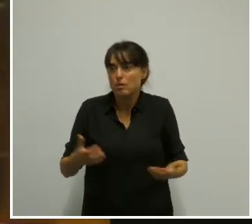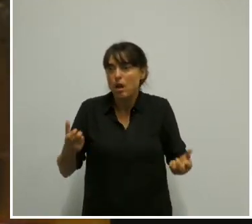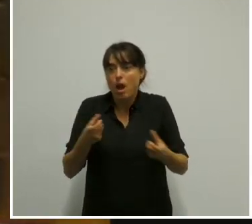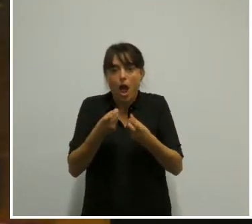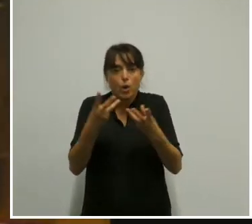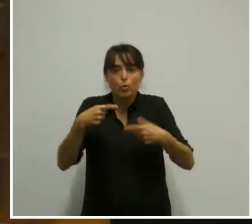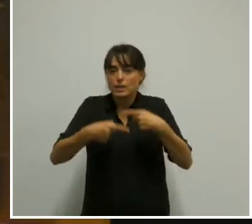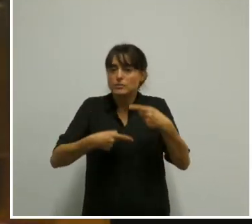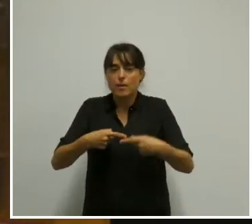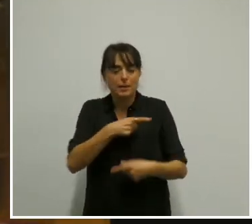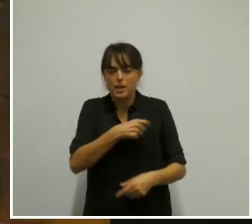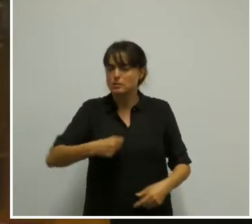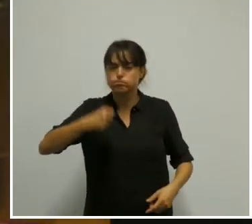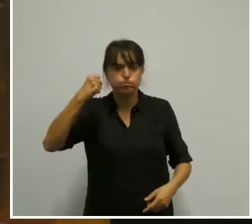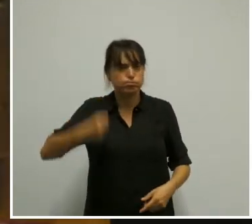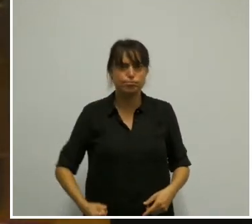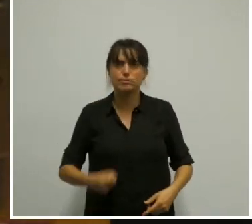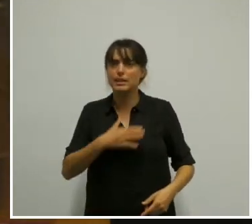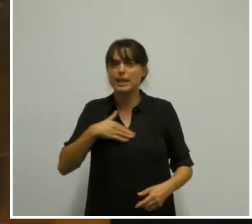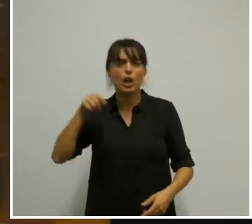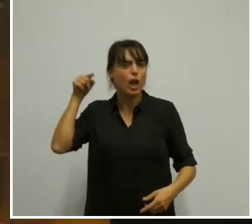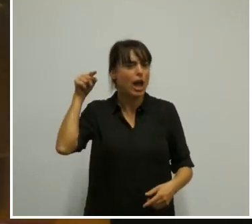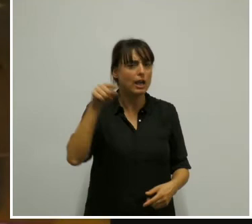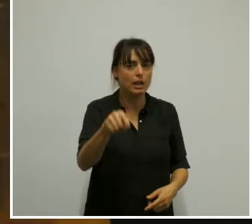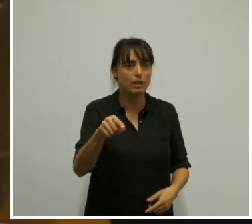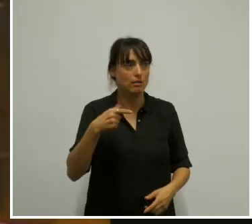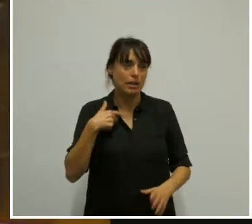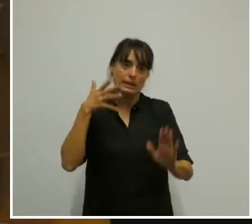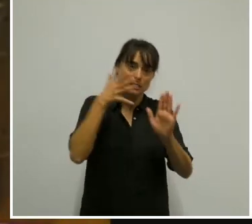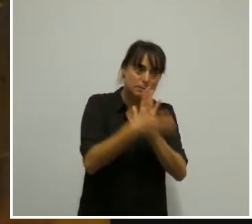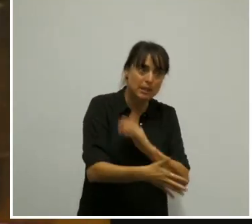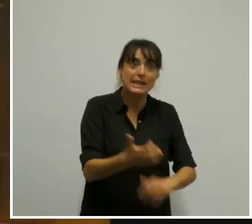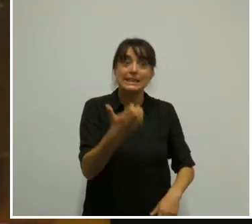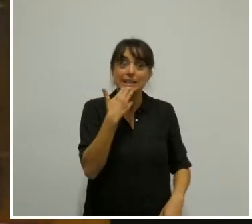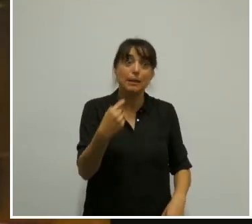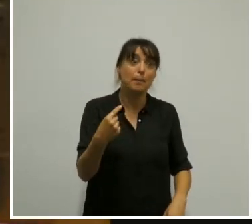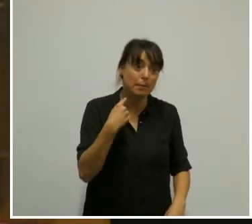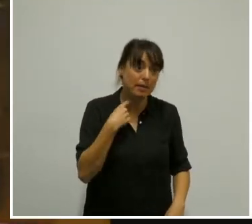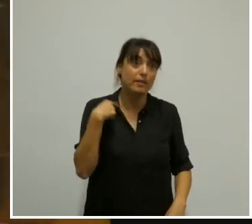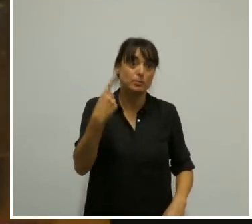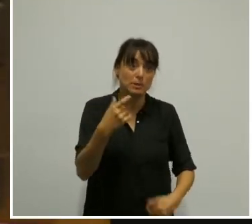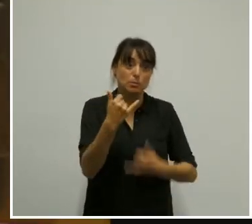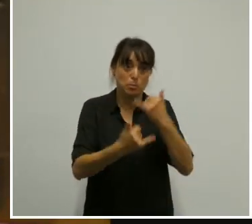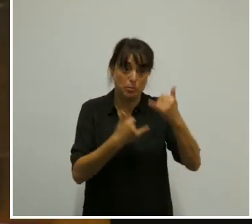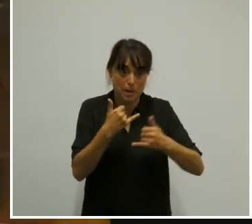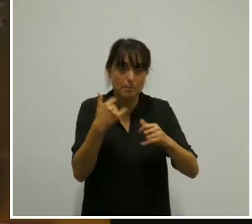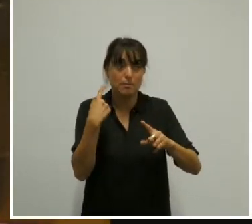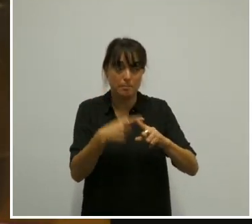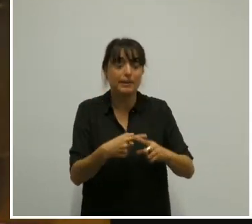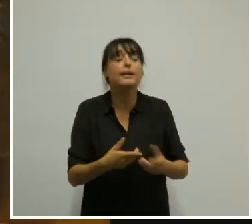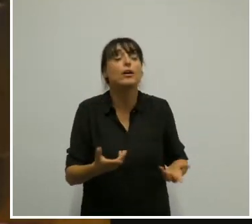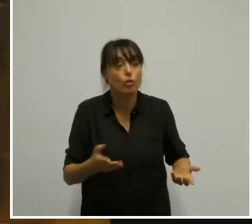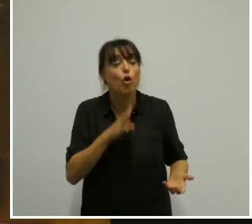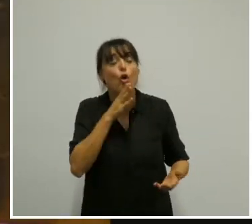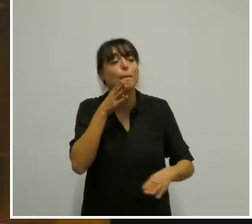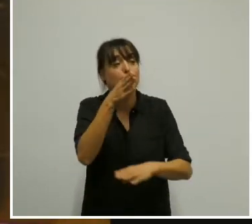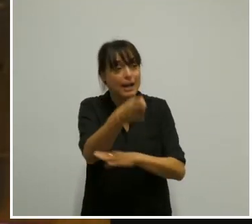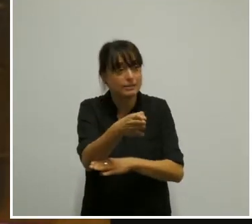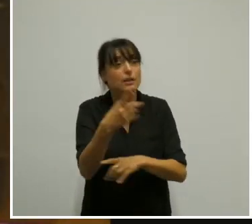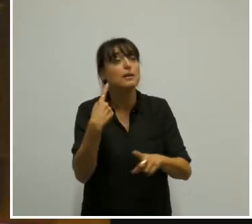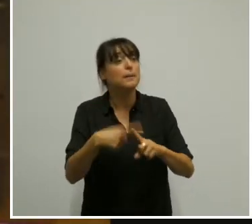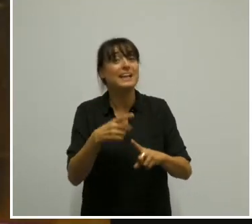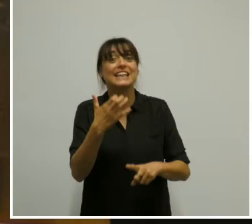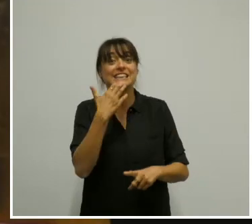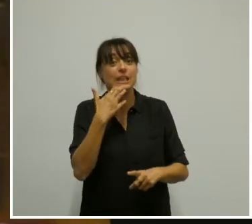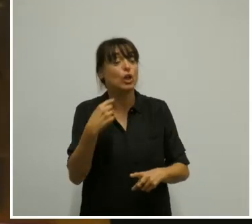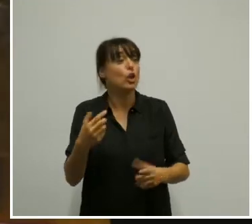per molt que els expliquis que si no li toca aquest centre tindrà un problema, perquè llavors passa per darrere de tothom i se li